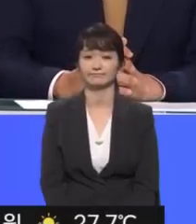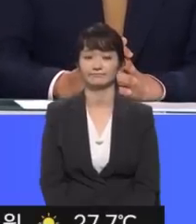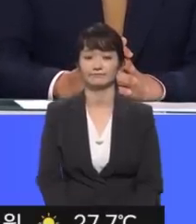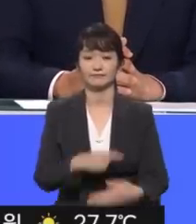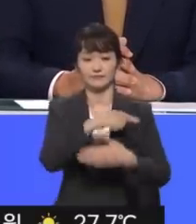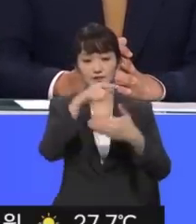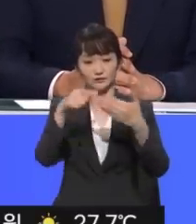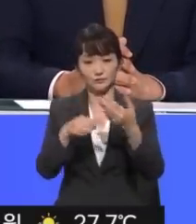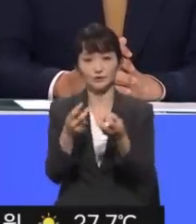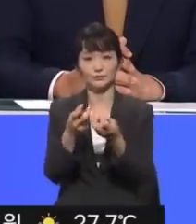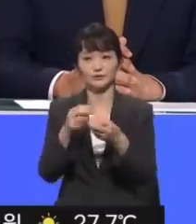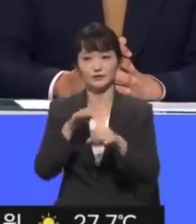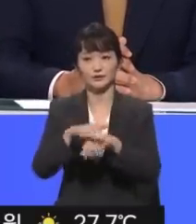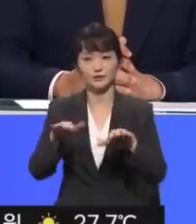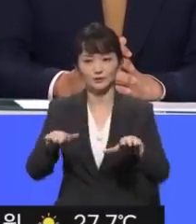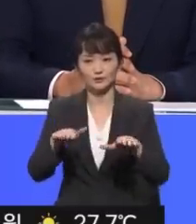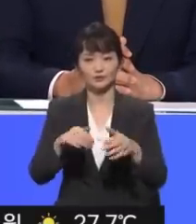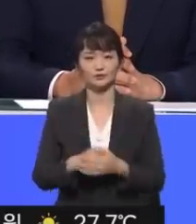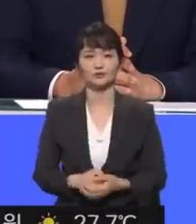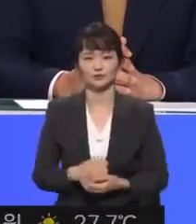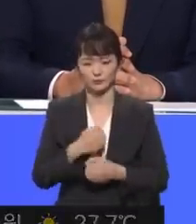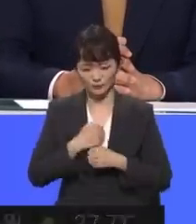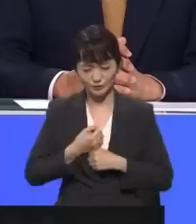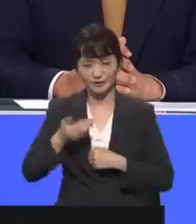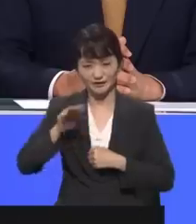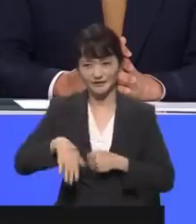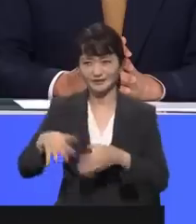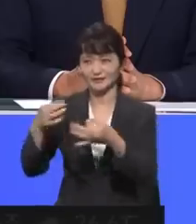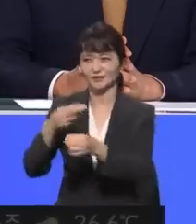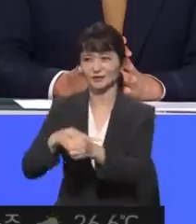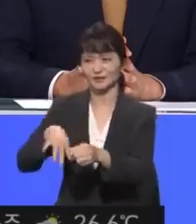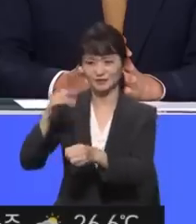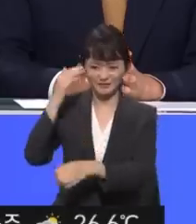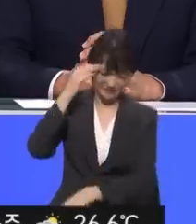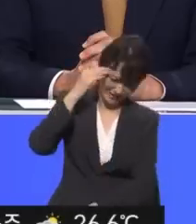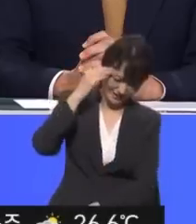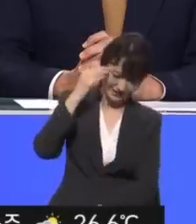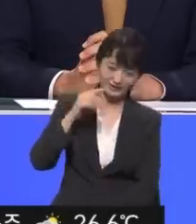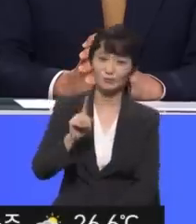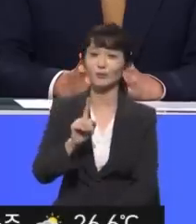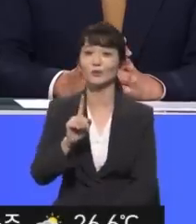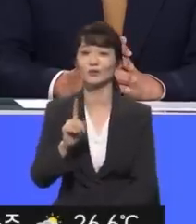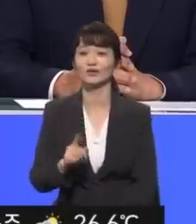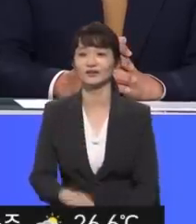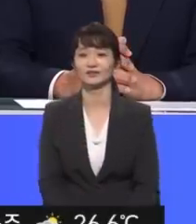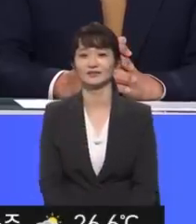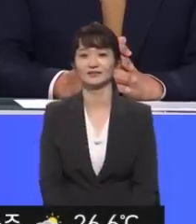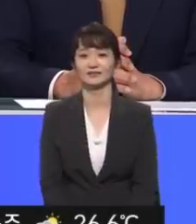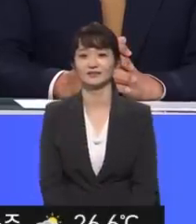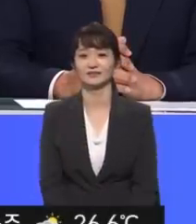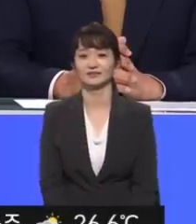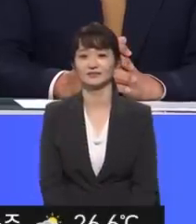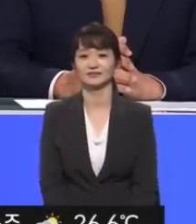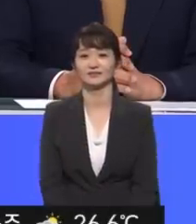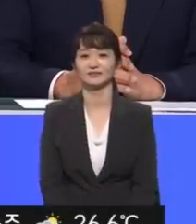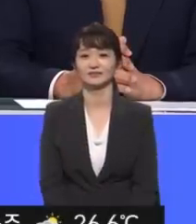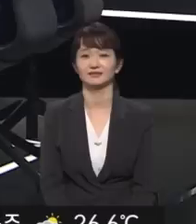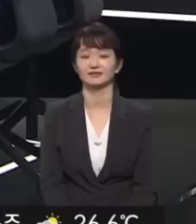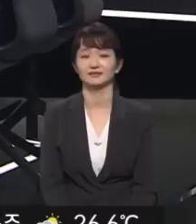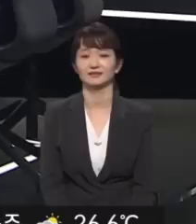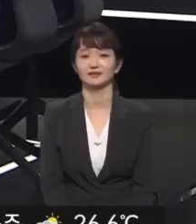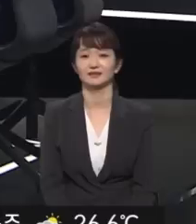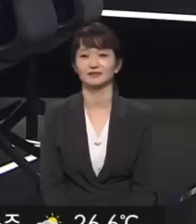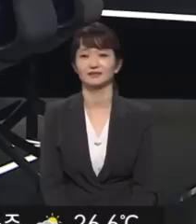대한 오늘은 제가 좀 진지하게 하려고 했는데 음식 그 심청 투 좀 방해를 하셔 가지고 뭘 범위의 르 잼난 특유 님이 올려주셨습니다